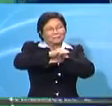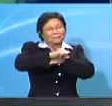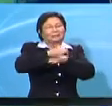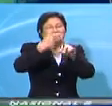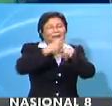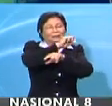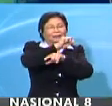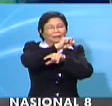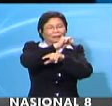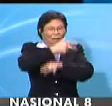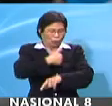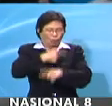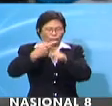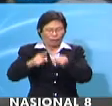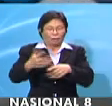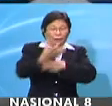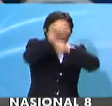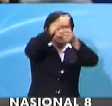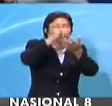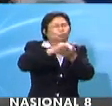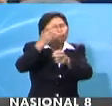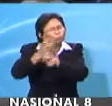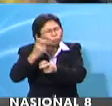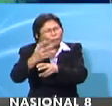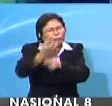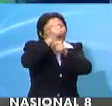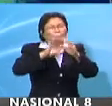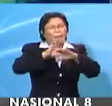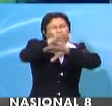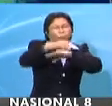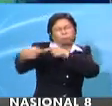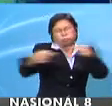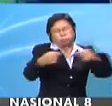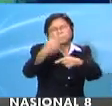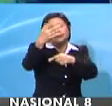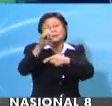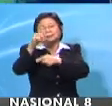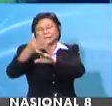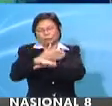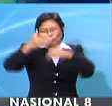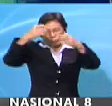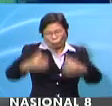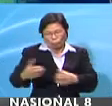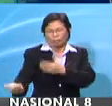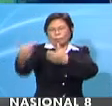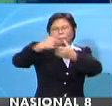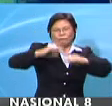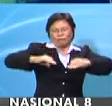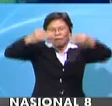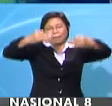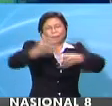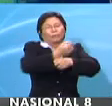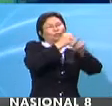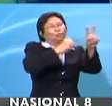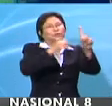Indonesia bagaimanapun kemenangan itu bukan mudah apabila terpaksa beraksi tiga set sebelum mengesahkan kemaraan menang